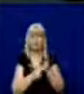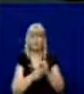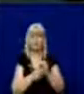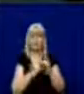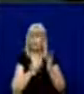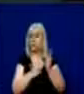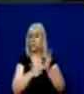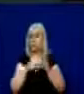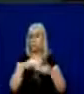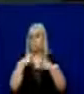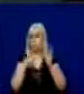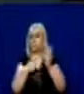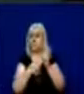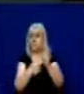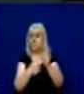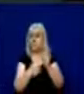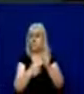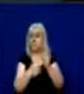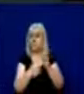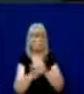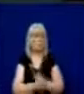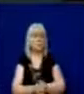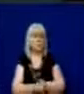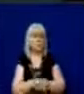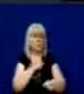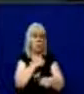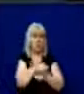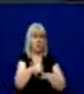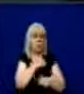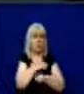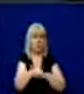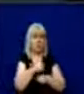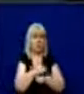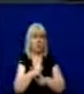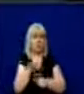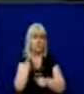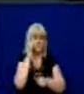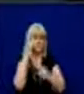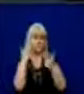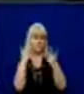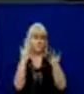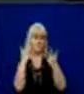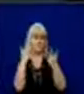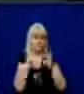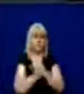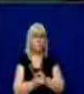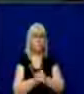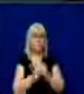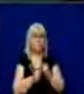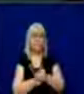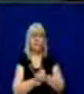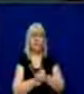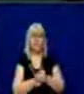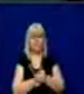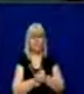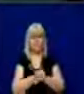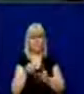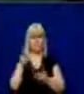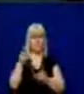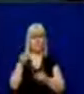Eskënderajt, i cili ishte rohur dhe torturuar për tre ditë me rovë nga vlojë Nenat Gjurici, Dragan Gjurici,